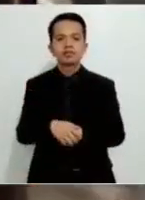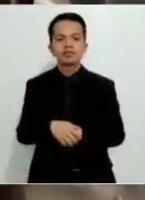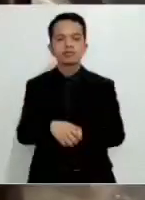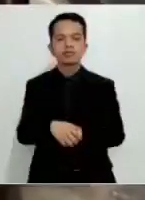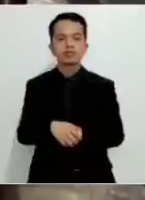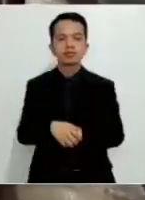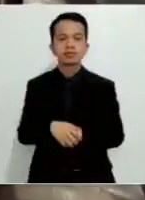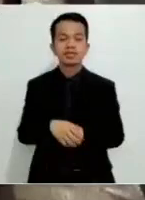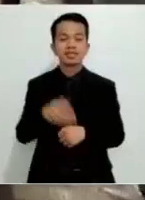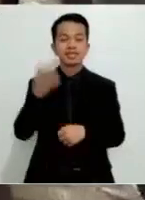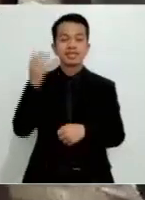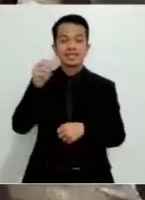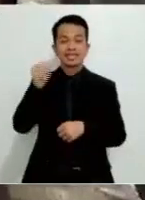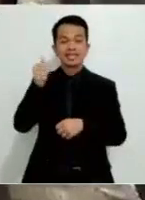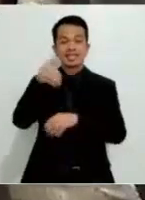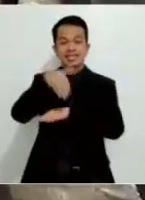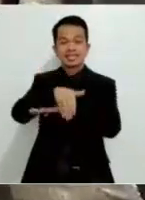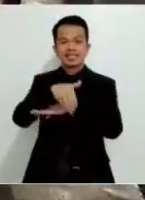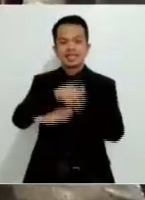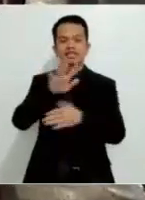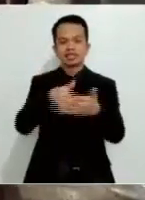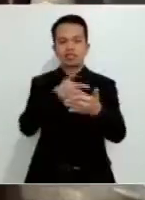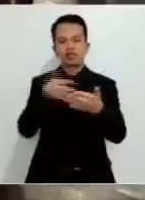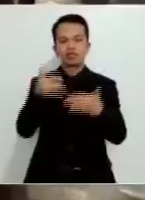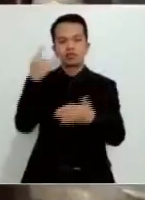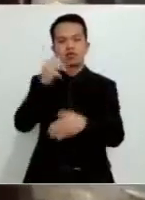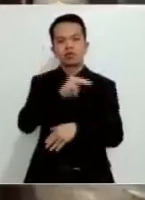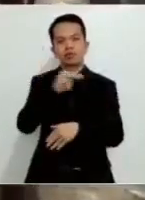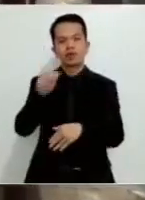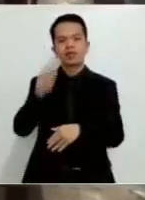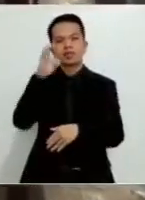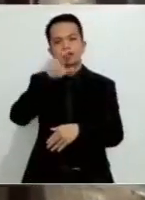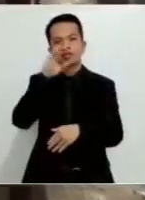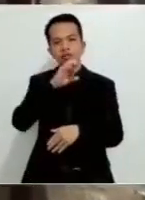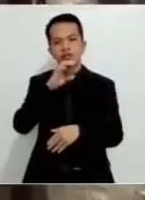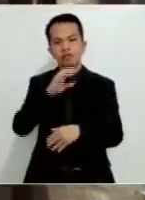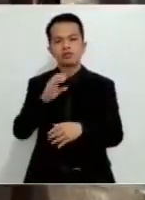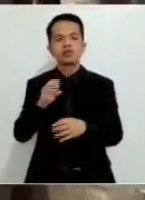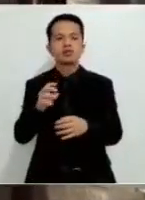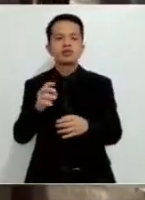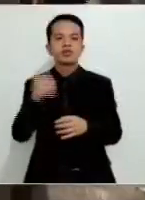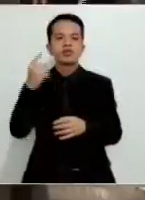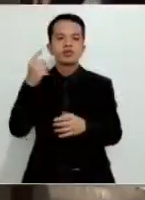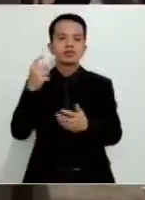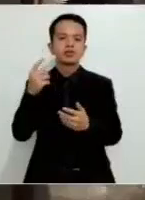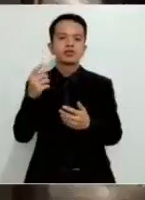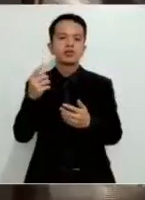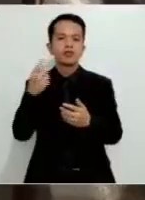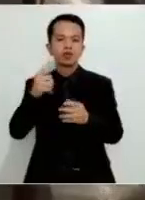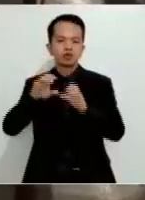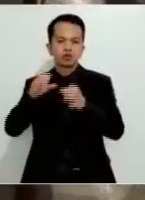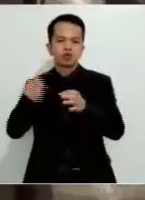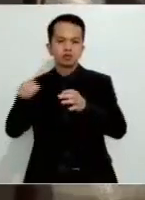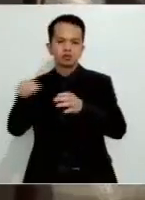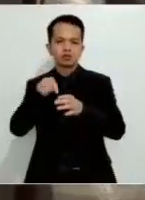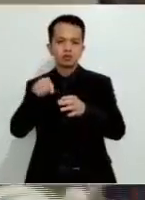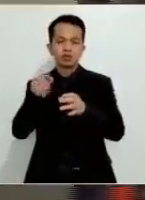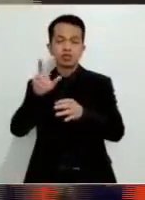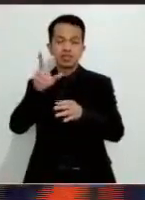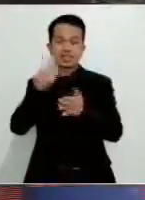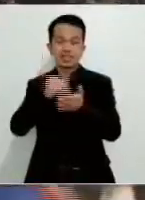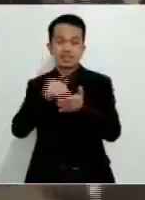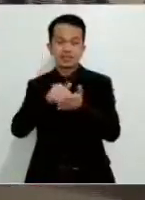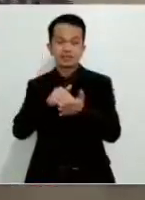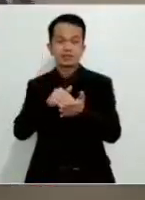ng gabi naman ang schedule ng biyahe ng Manila, Cebu, Butuan, the St. Teresa of the Child Jesus. Humigit kumulang 3,000 pasahero ang nasa dalawang biyaheng